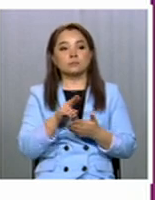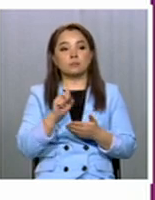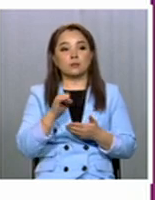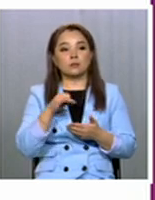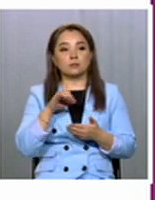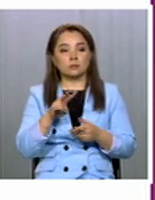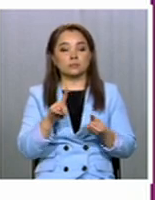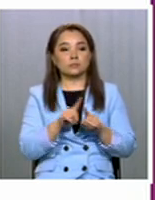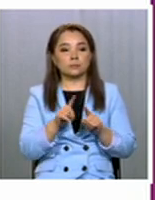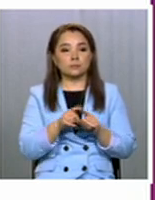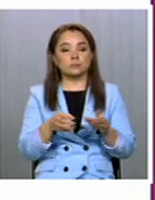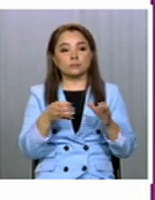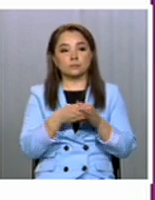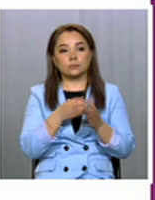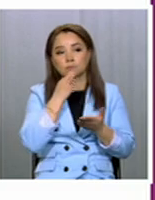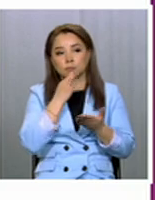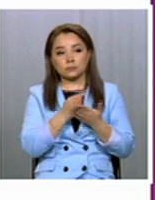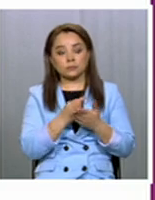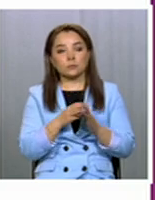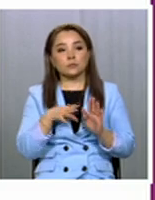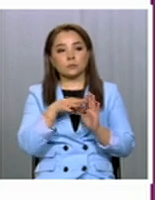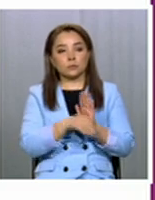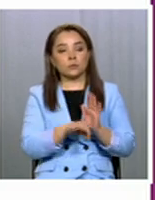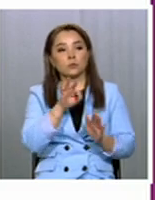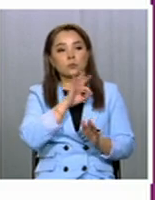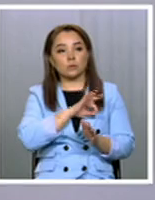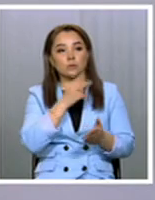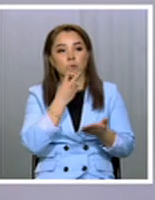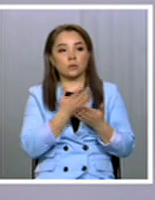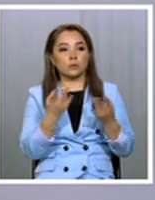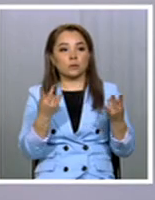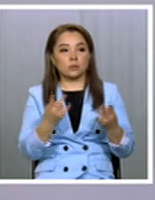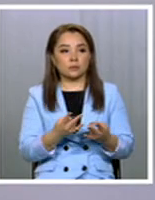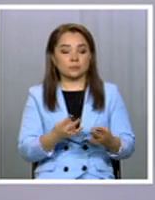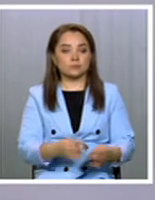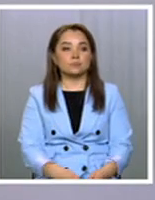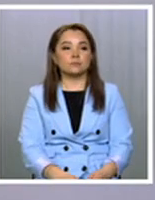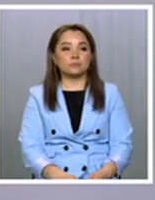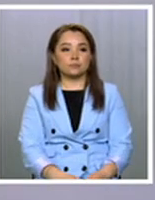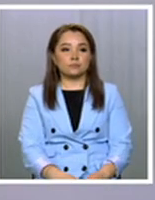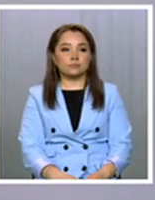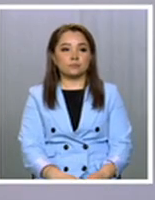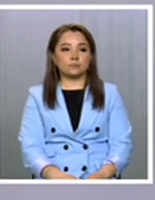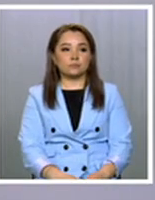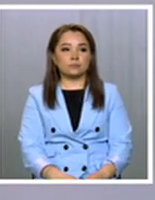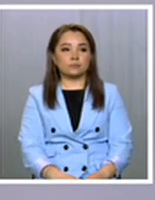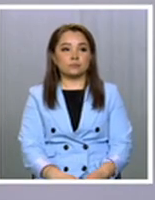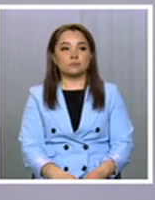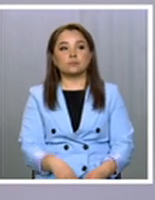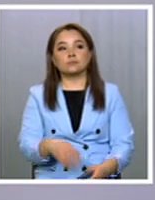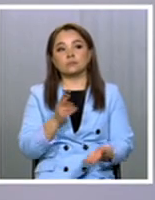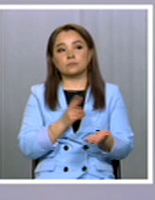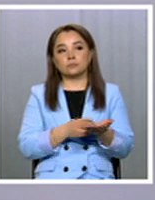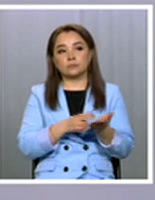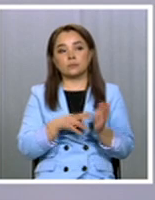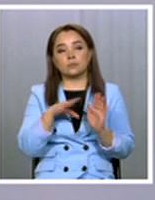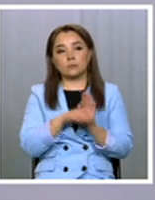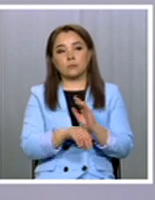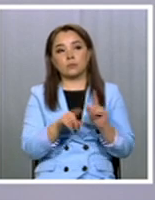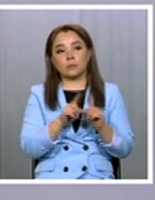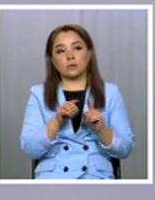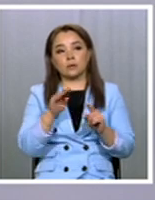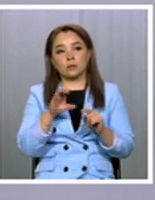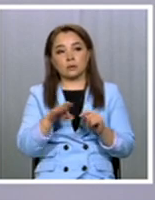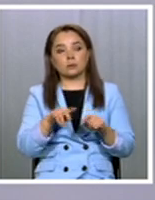Python-ның операторларын үйлесімді қолдануымыз керек. Келесі қадам, бұл бізде деректерді енгізу және тестілеу